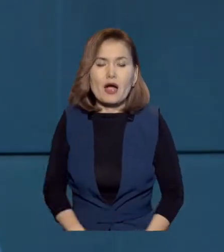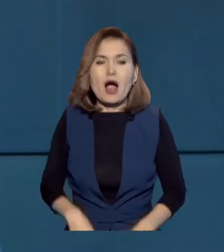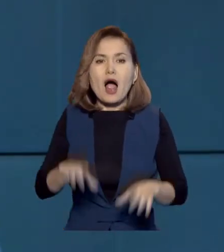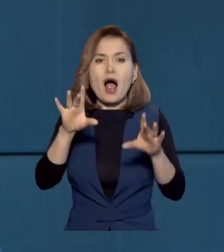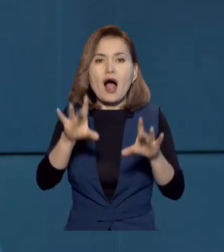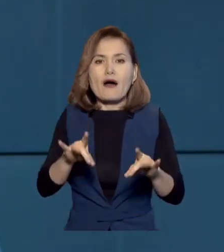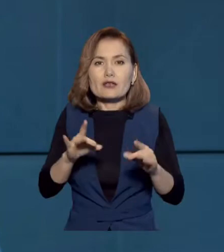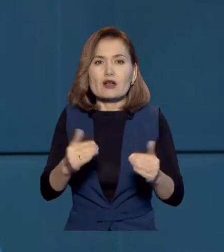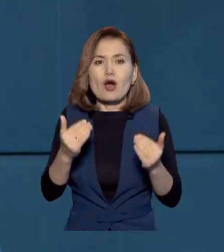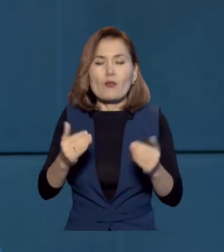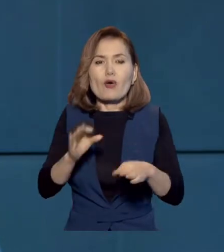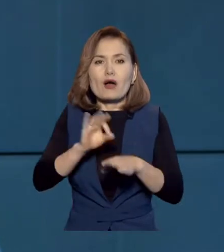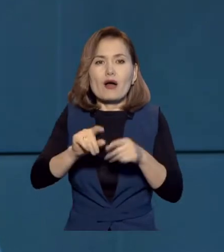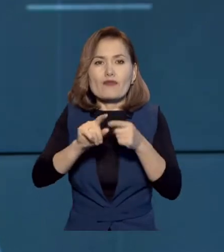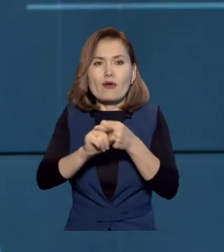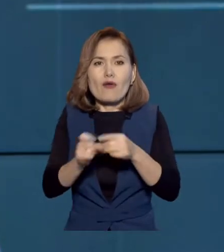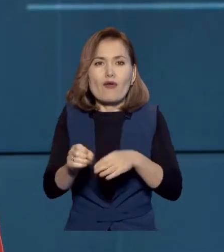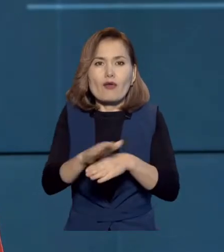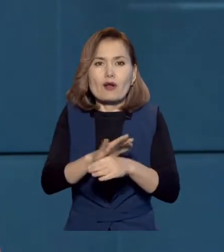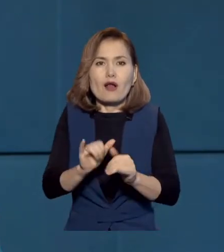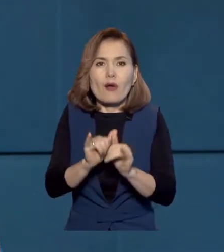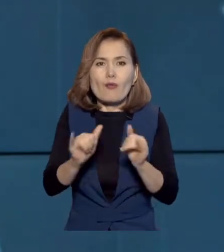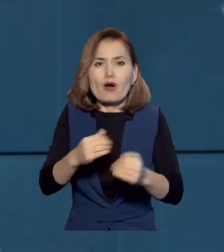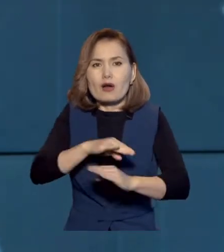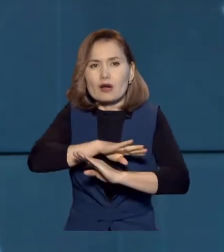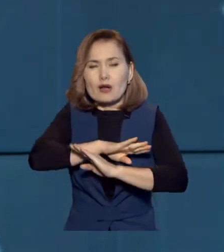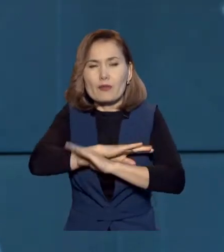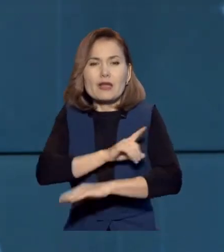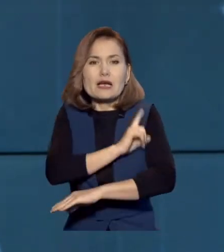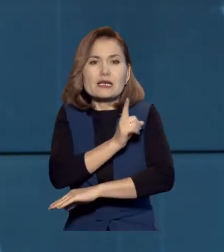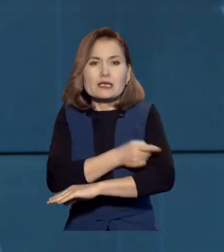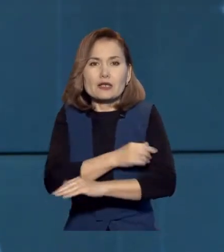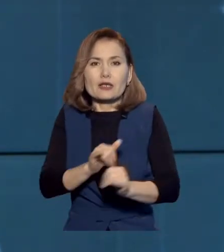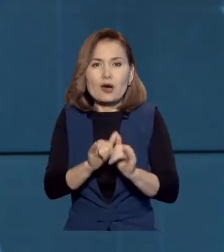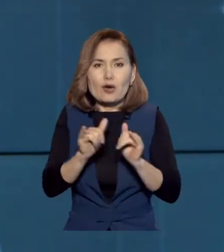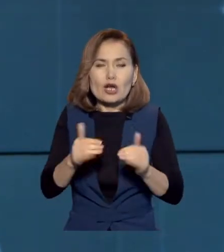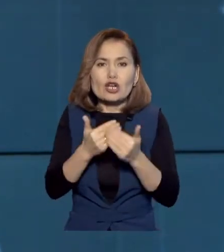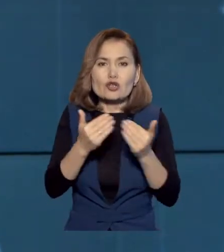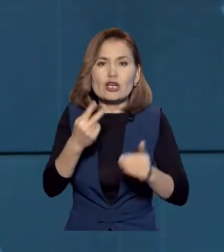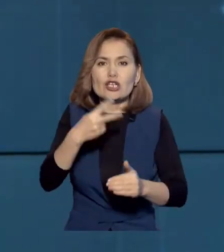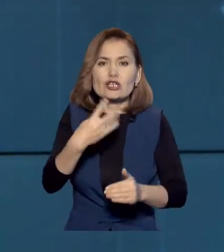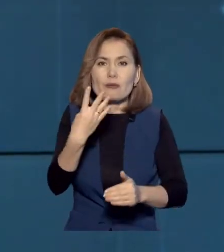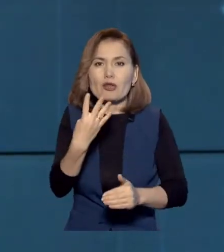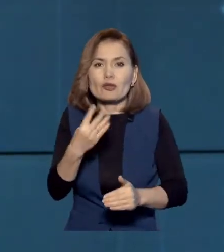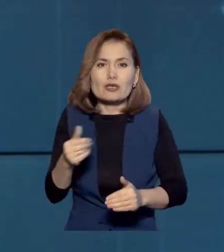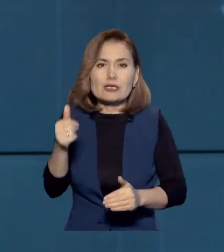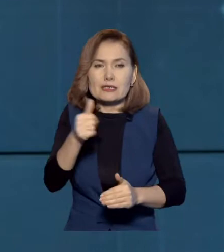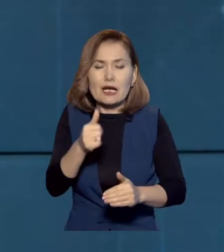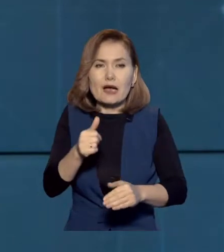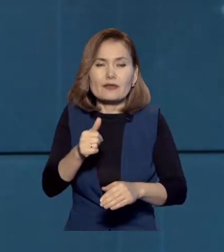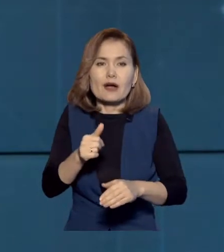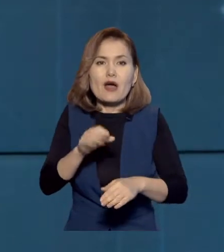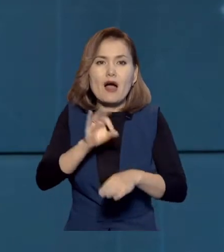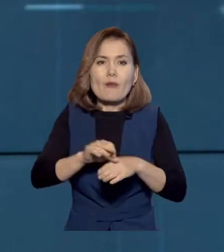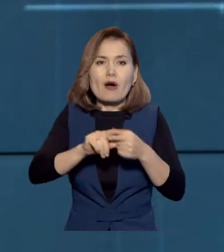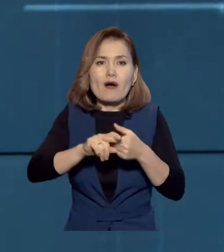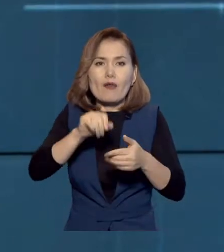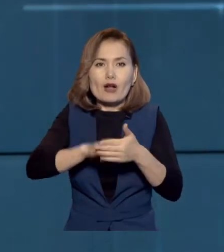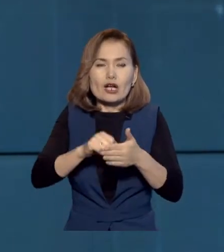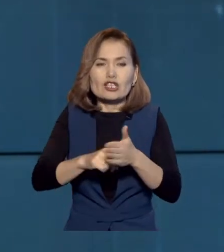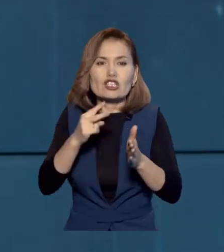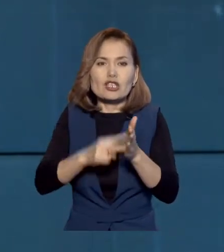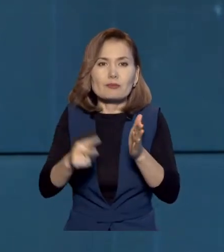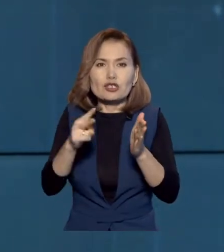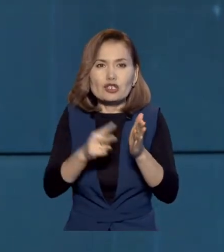Австралияда бүгін коронавирустан өлім жітім көрсеткішінің рекордтық деңгейі тіркелді. Соңғы 24 сағатта індеттен 77 адам қайтыс